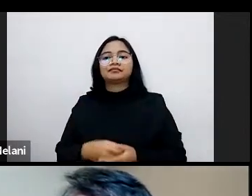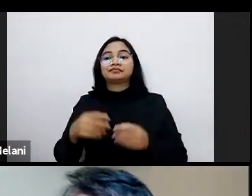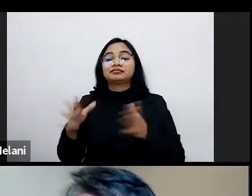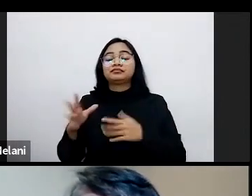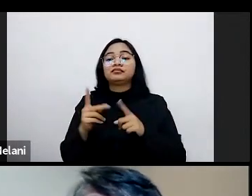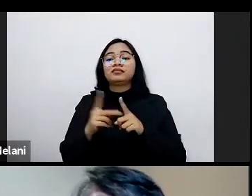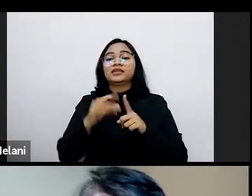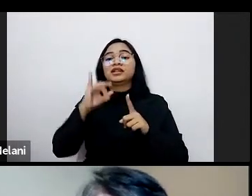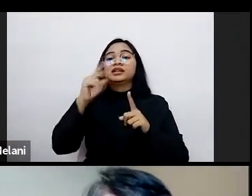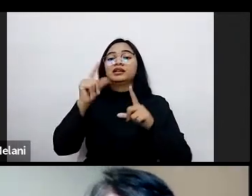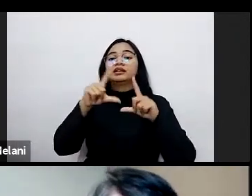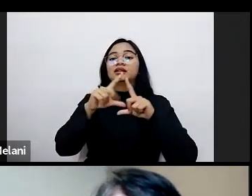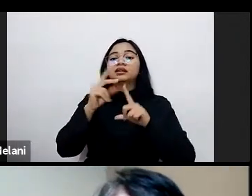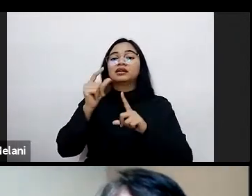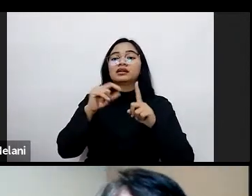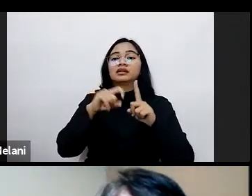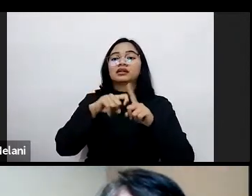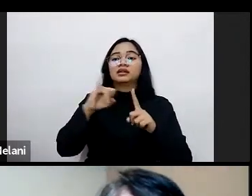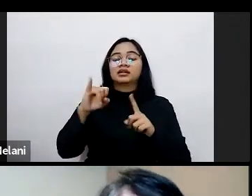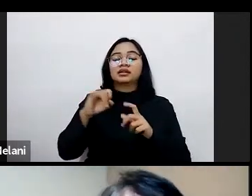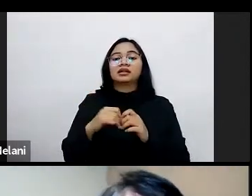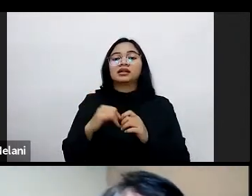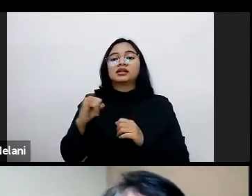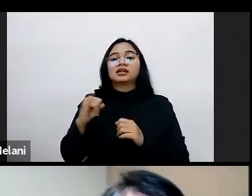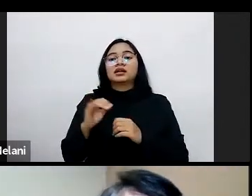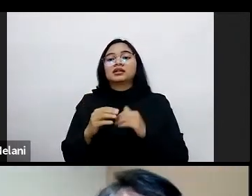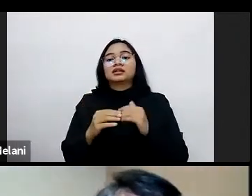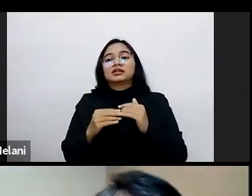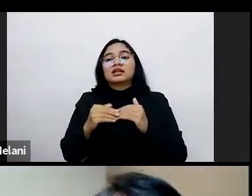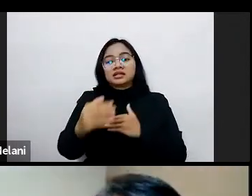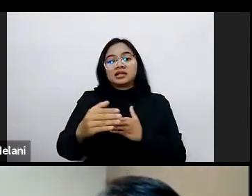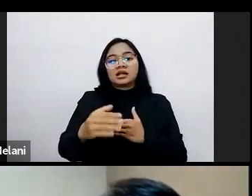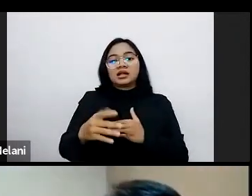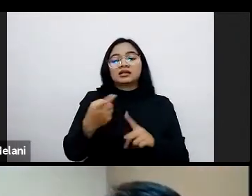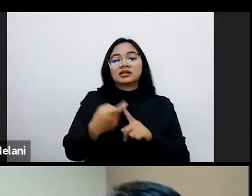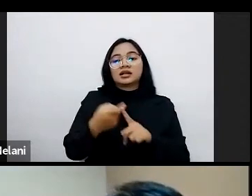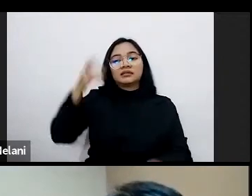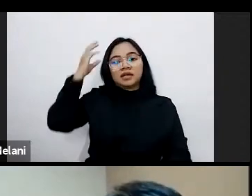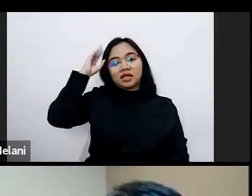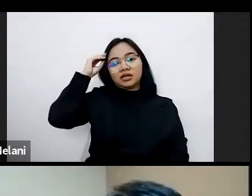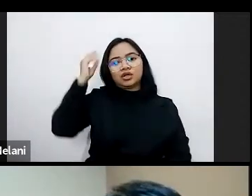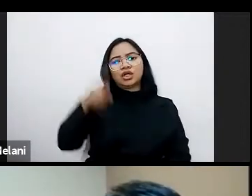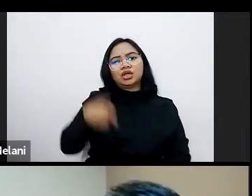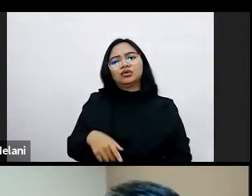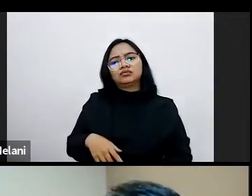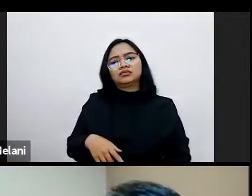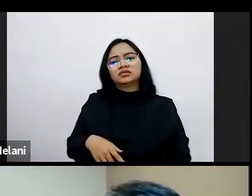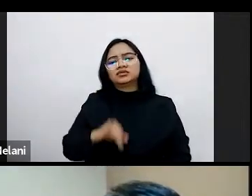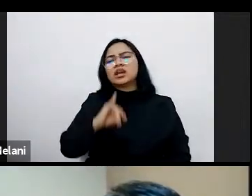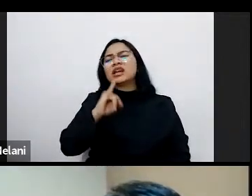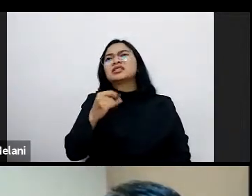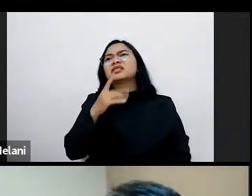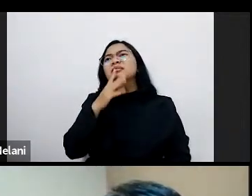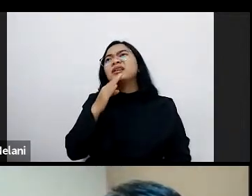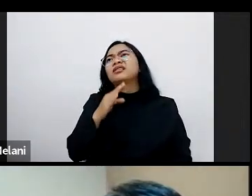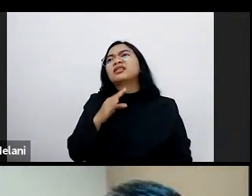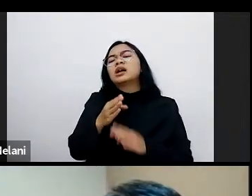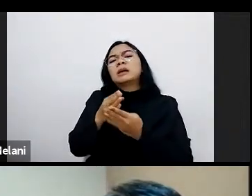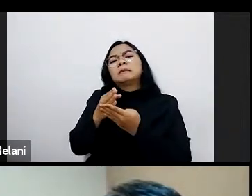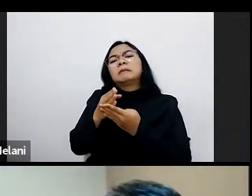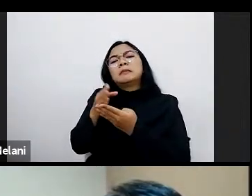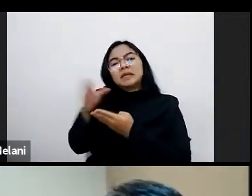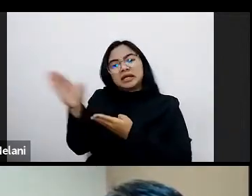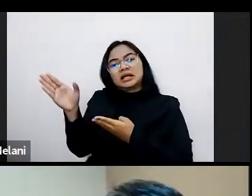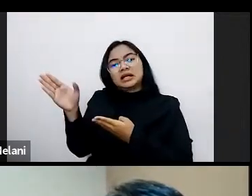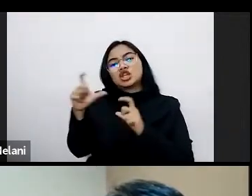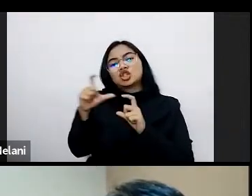dan yang dihasilkan dari pengetahuan itu sendiri cenderung meminggirkan subjek tertentu, dan berdasarkan